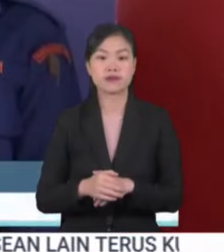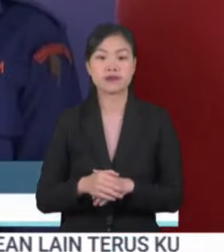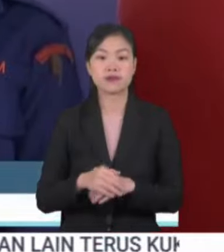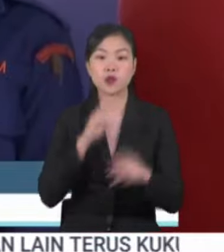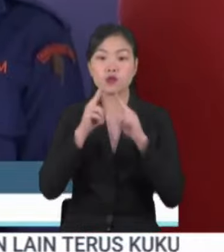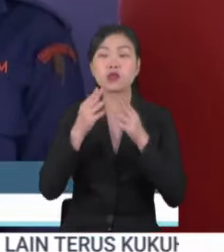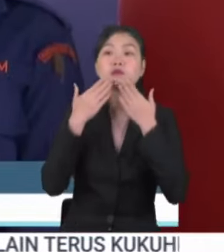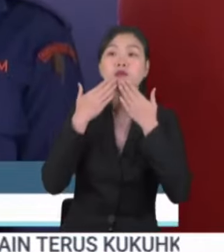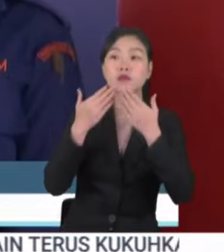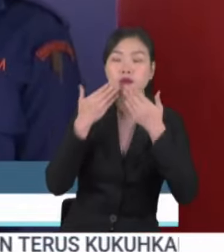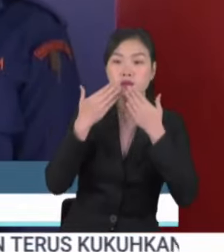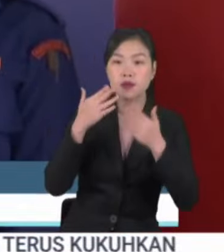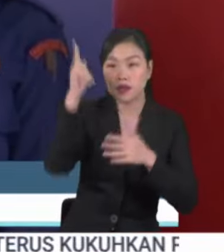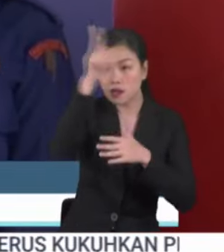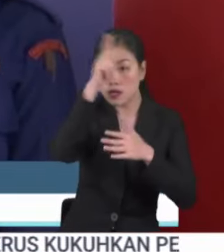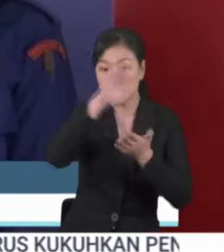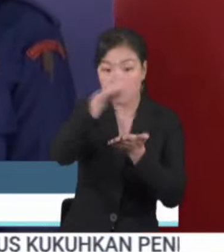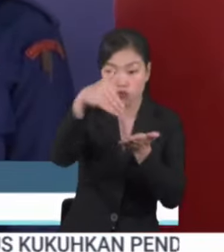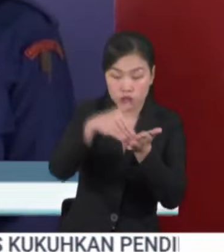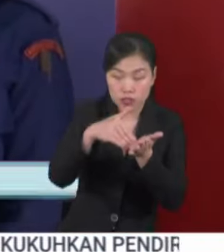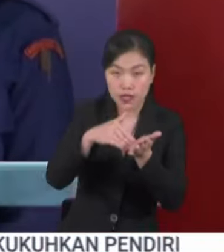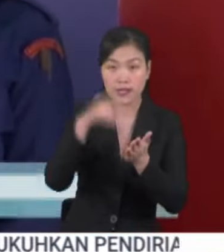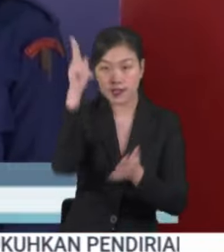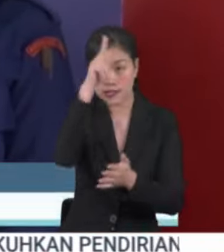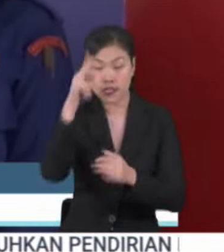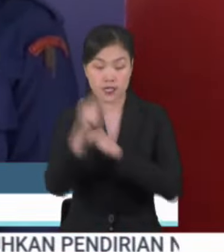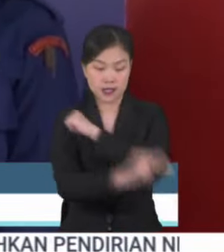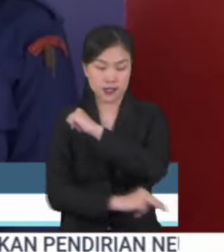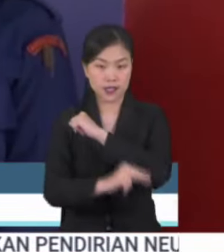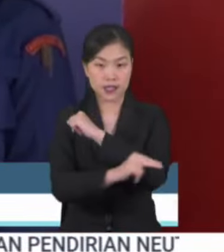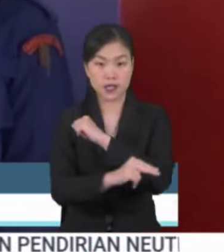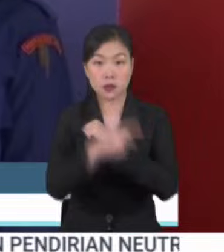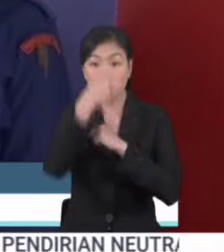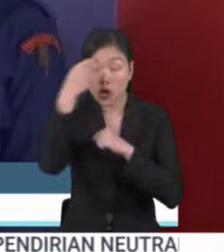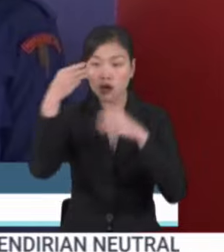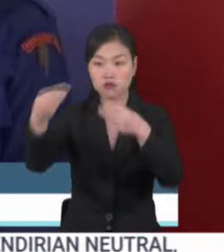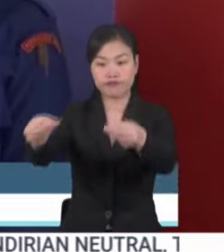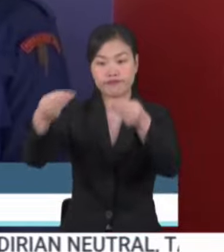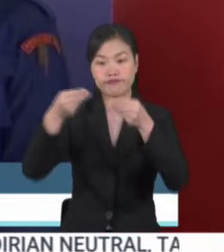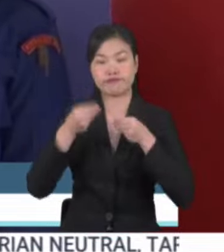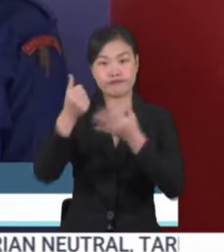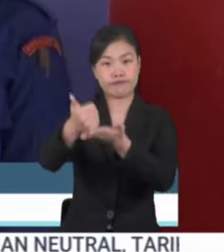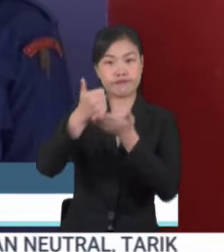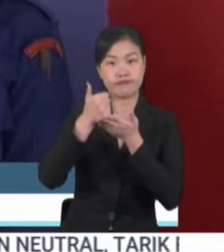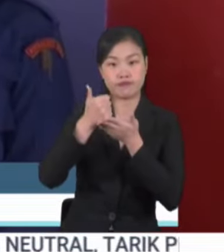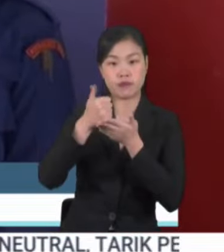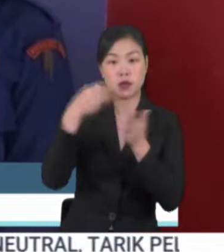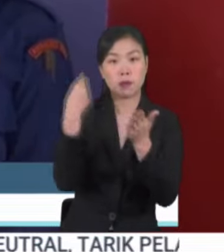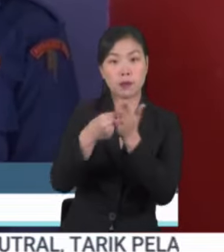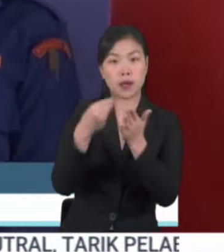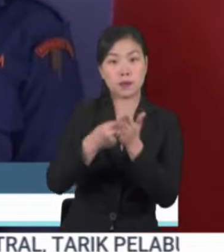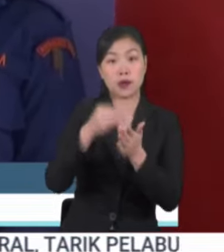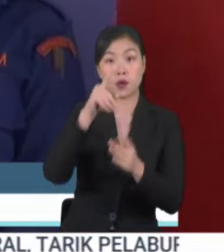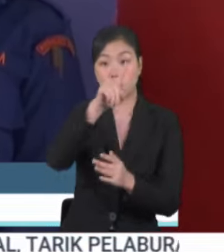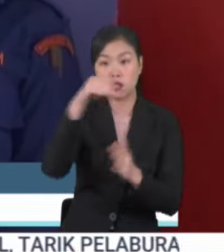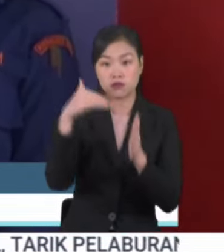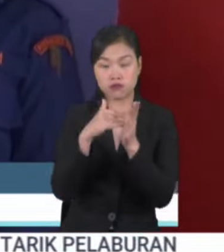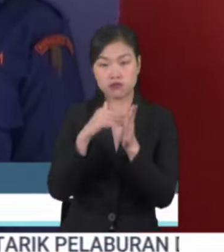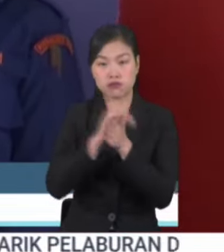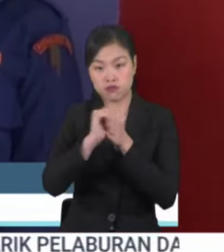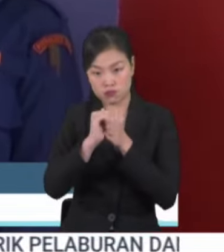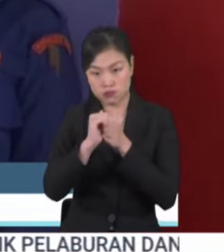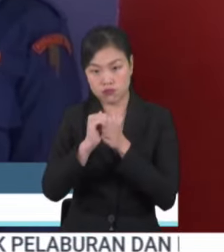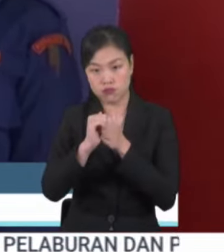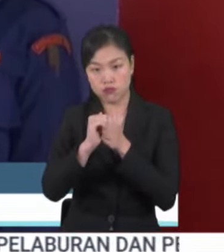pada kerajaan pusat dan kerajaan negeri kerana menyalurkan bantuan sebanyak RM1,000 pada